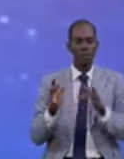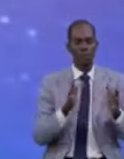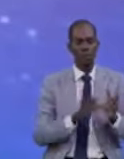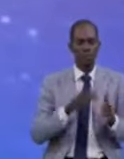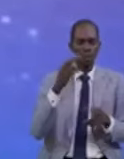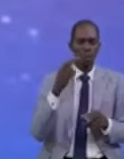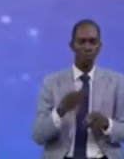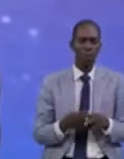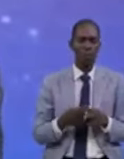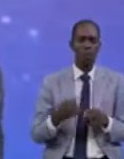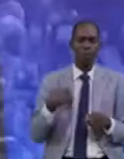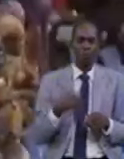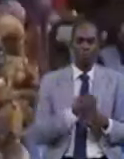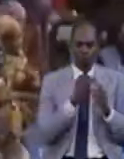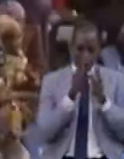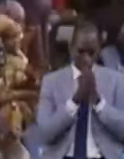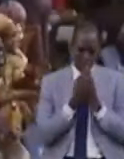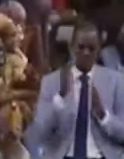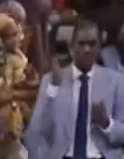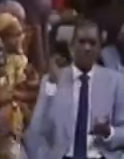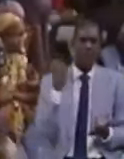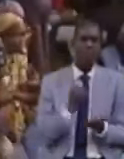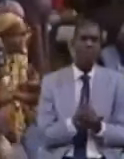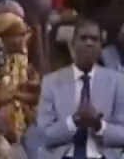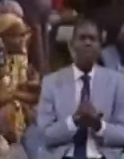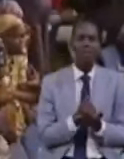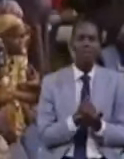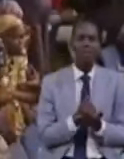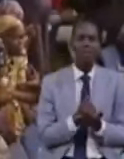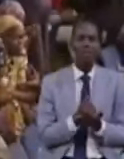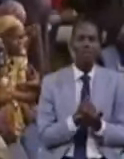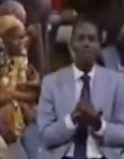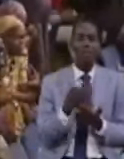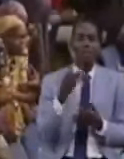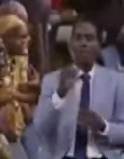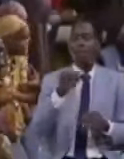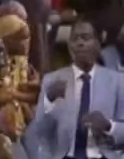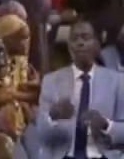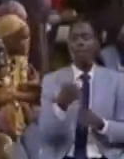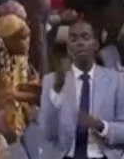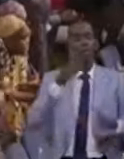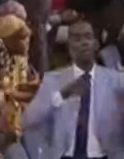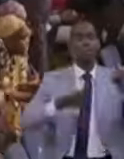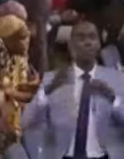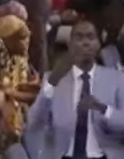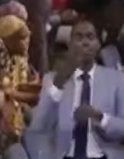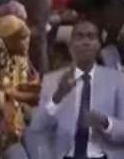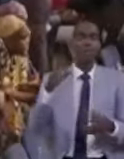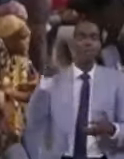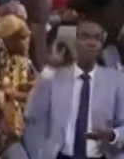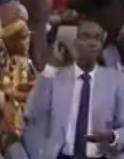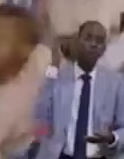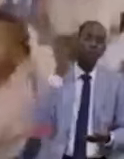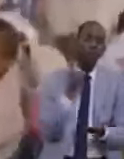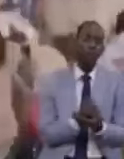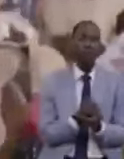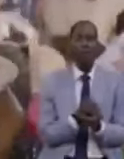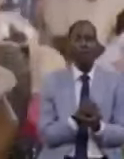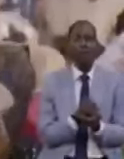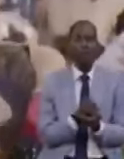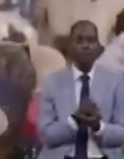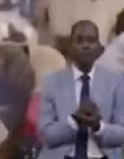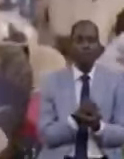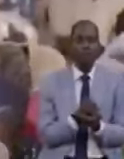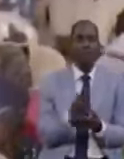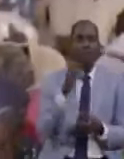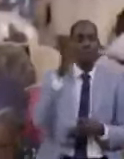nous prions un autre amen que Dieu vous